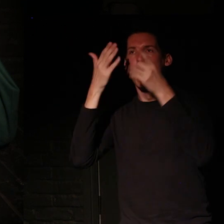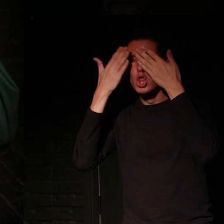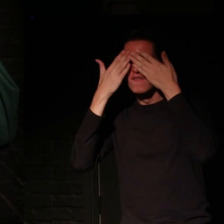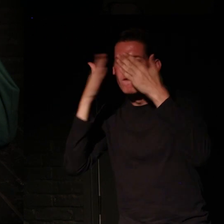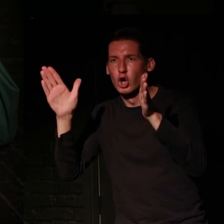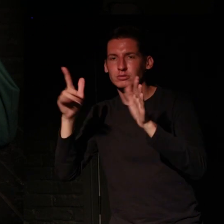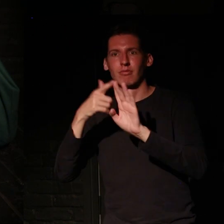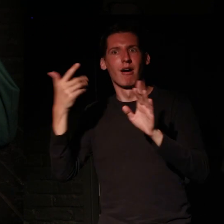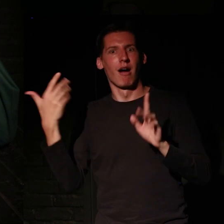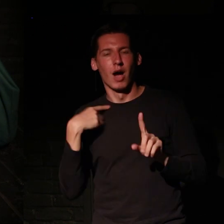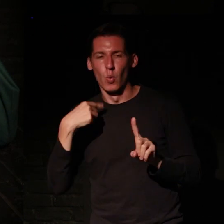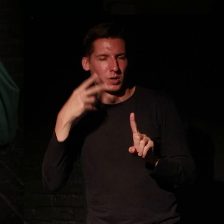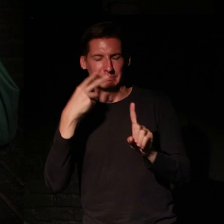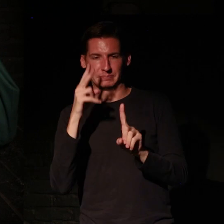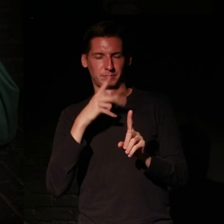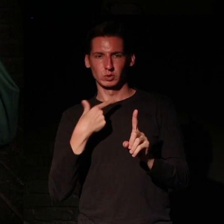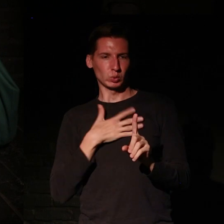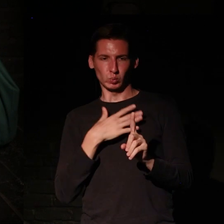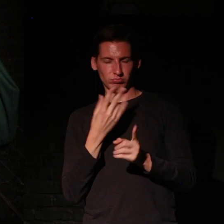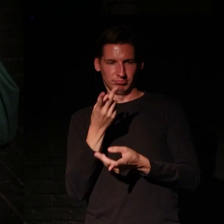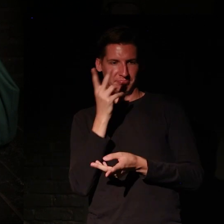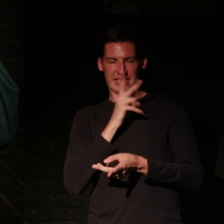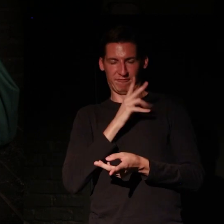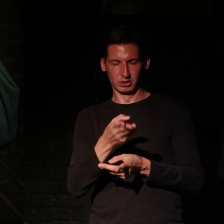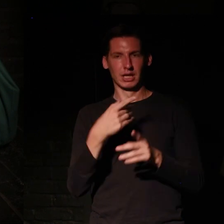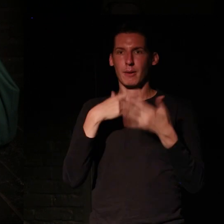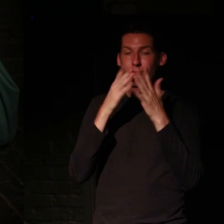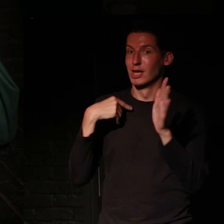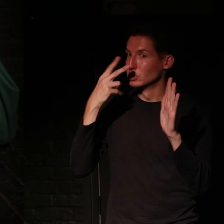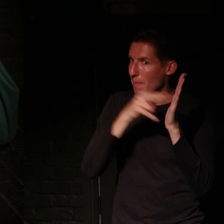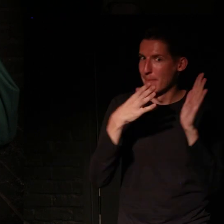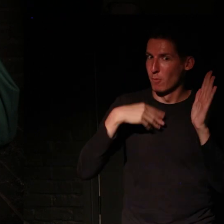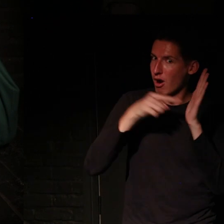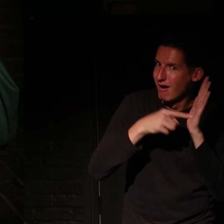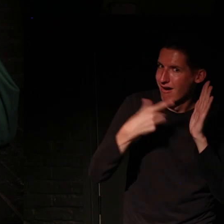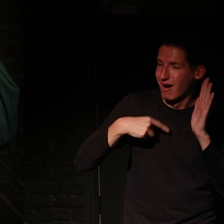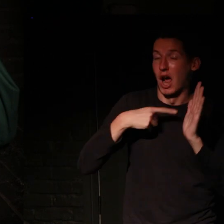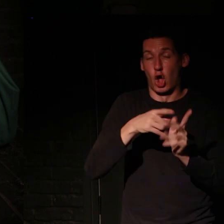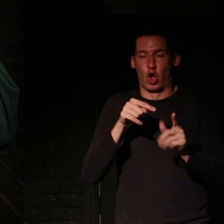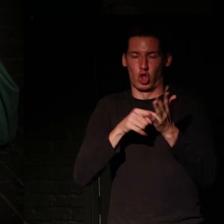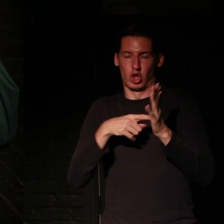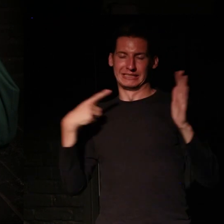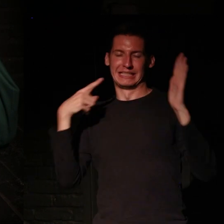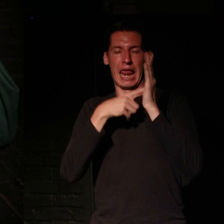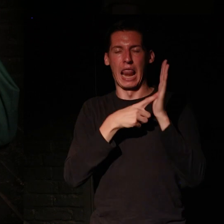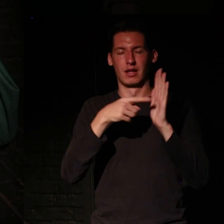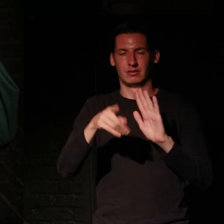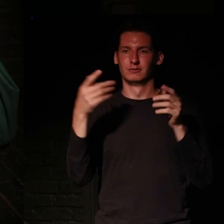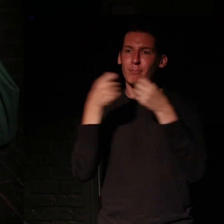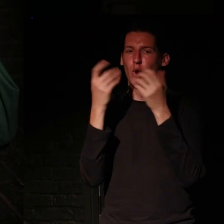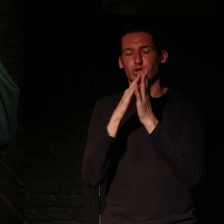oczy na aspekty, które umknęły naszej własnej lekturze. Dlatego spotykanie się w takim gronie